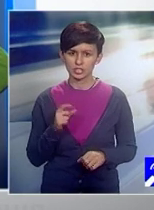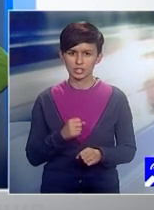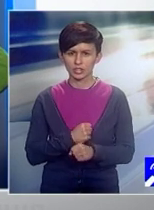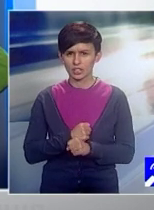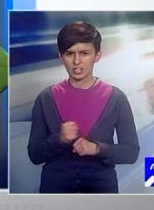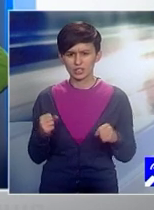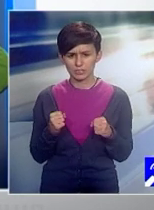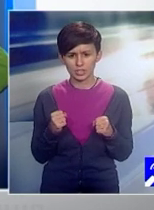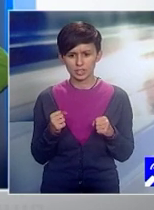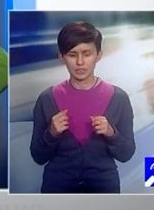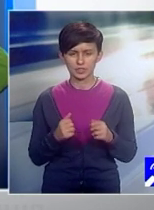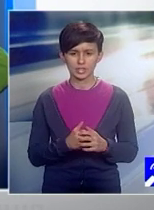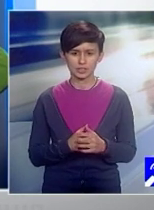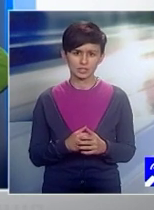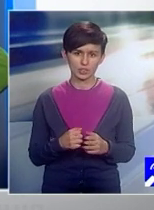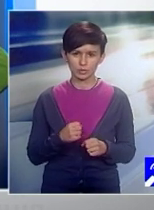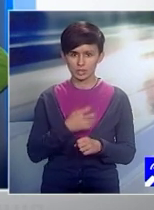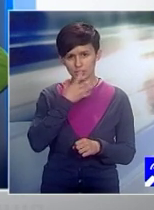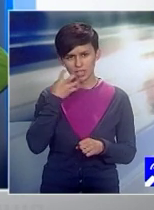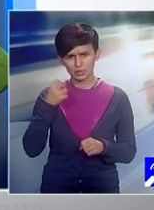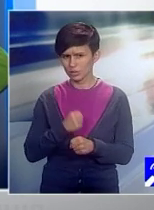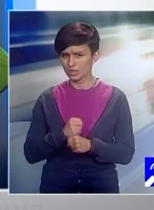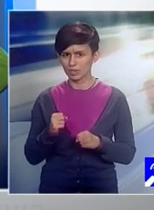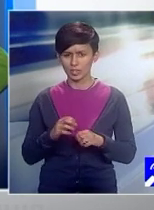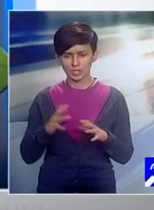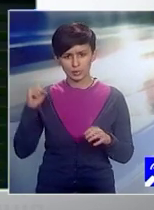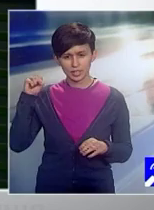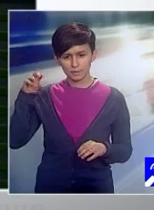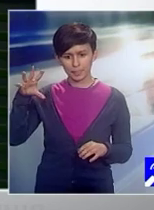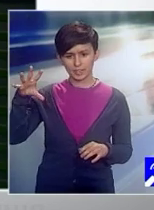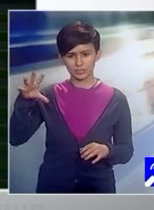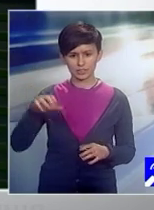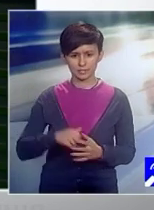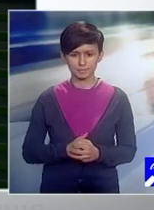sau de insolație. O altă lume, o altă lume.